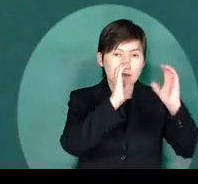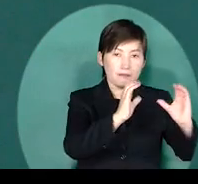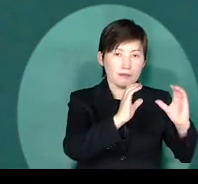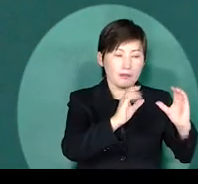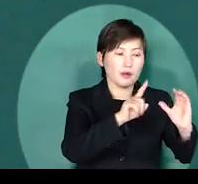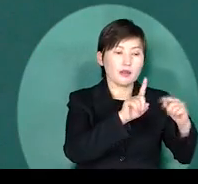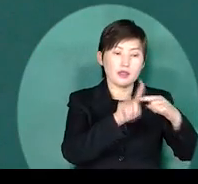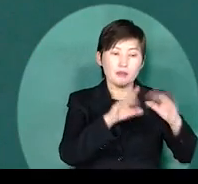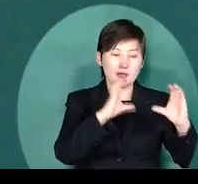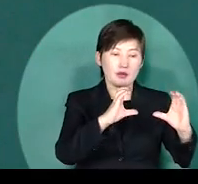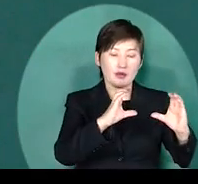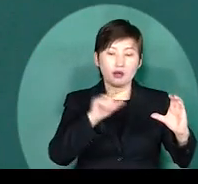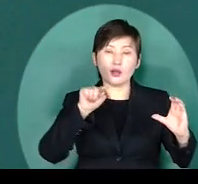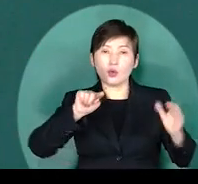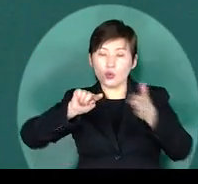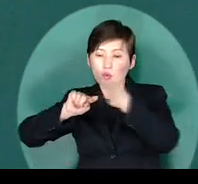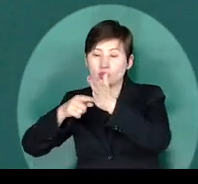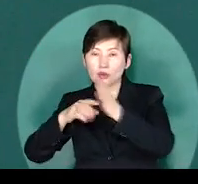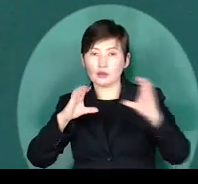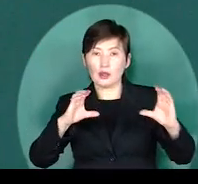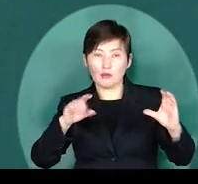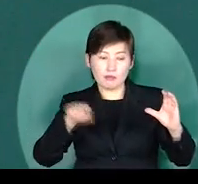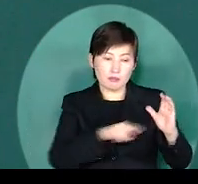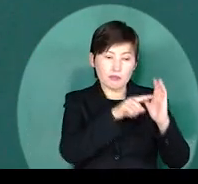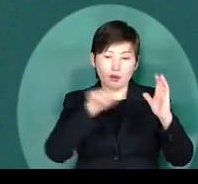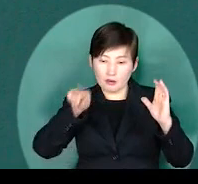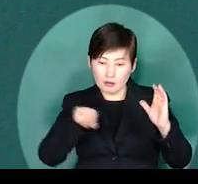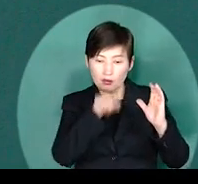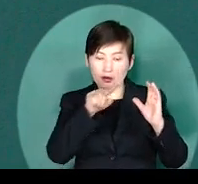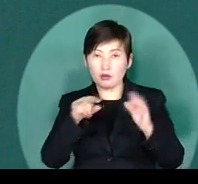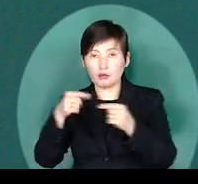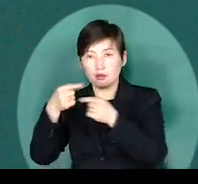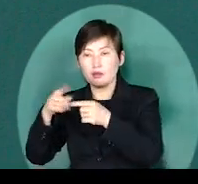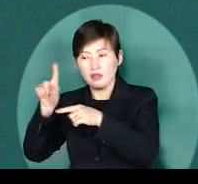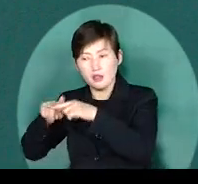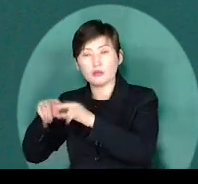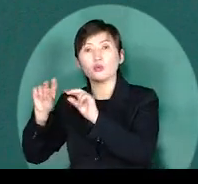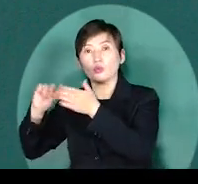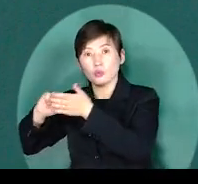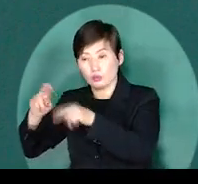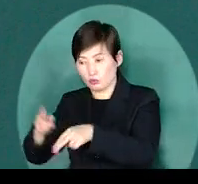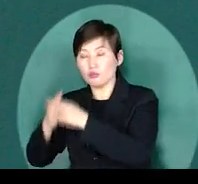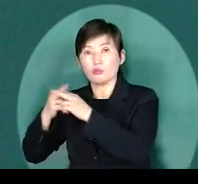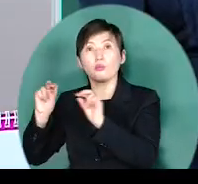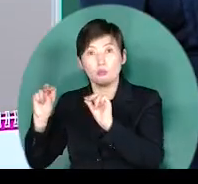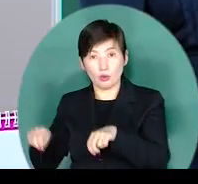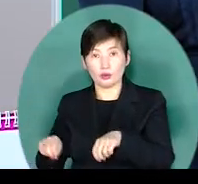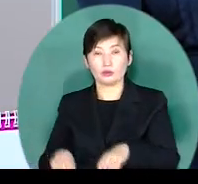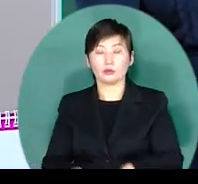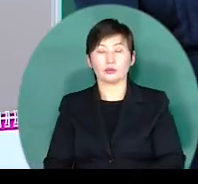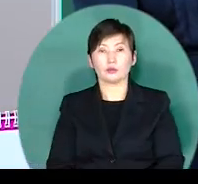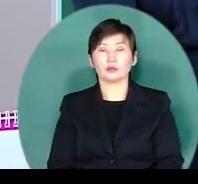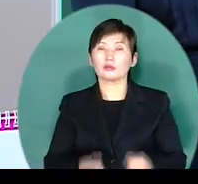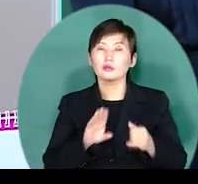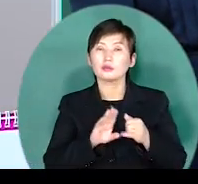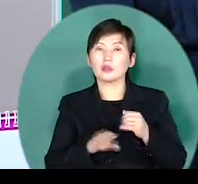үржүүлэхдээ нэмэгдэхүүн тус бүрээр уг тоогоор үржүүлээд гарц утгуудыг нэмнэ гэсэн дүгнэлтэнд хүрч байна гэсэн. За одоо